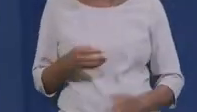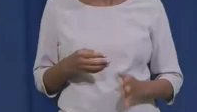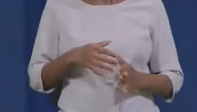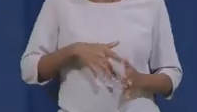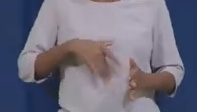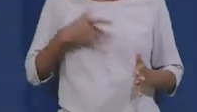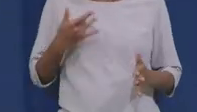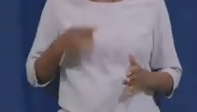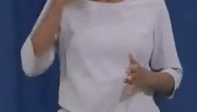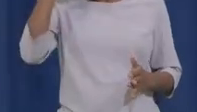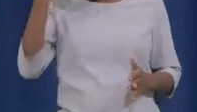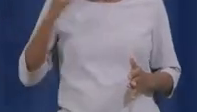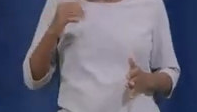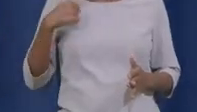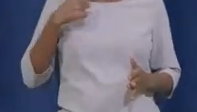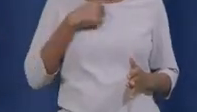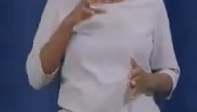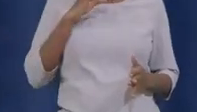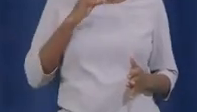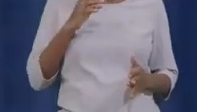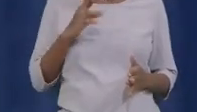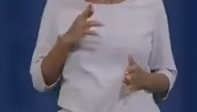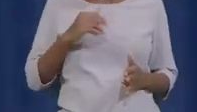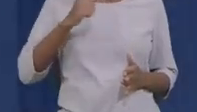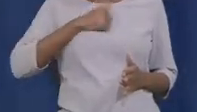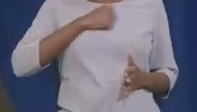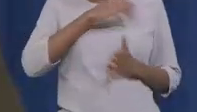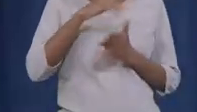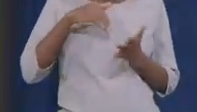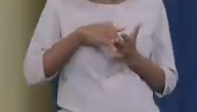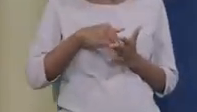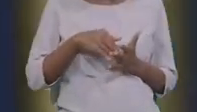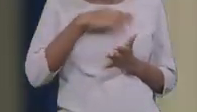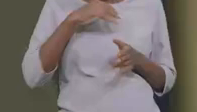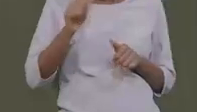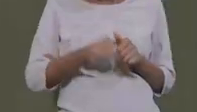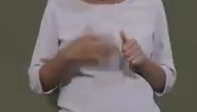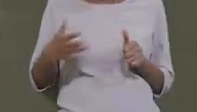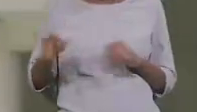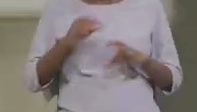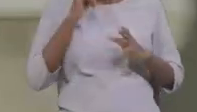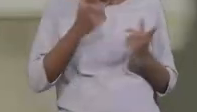à cause de nos ressentiments, parce que nous sommes